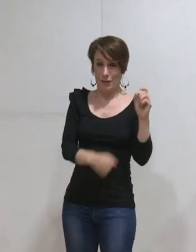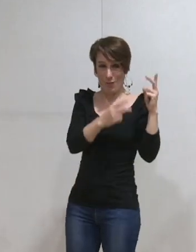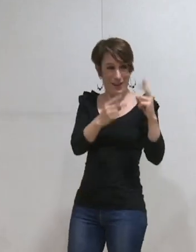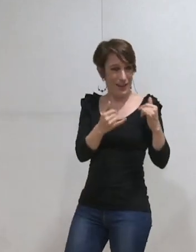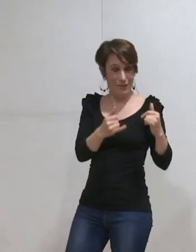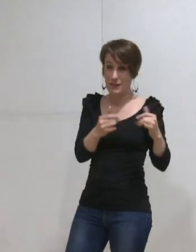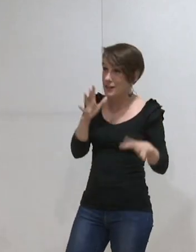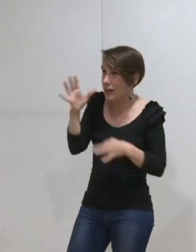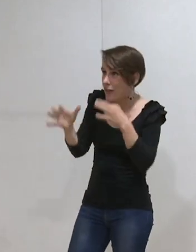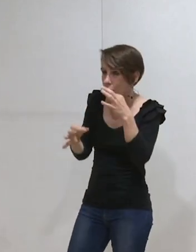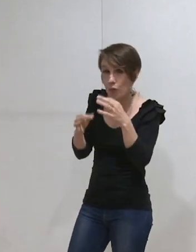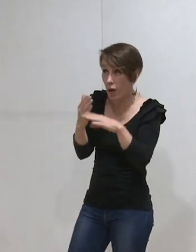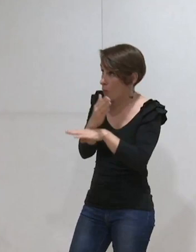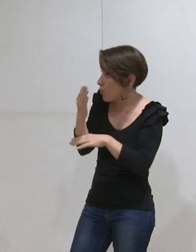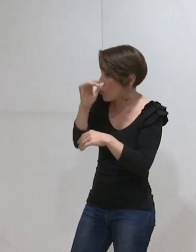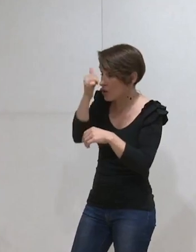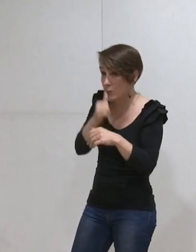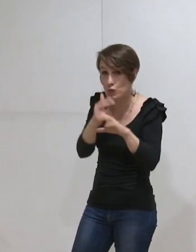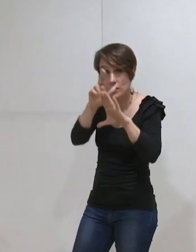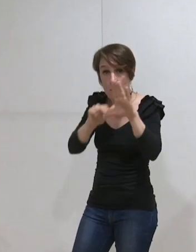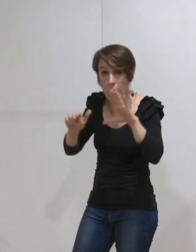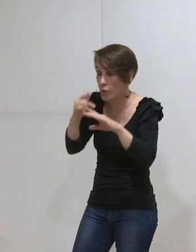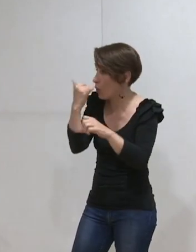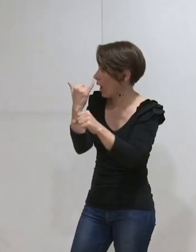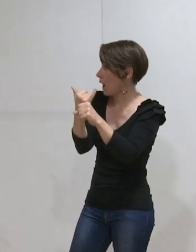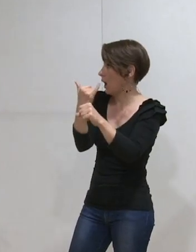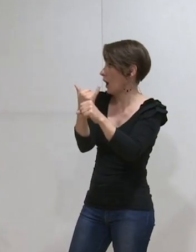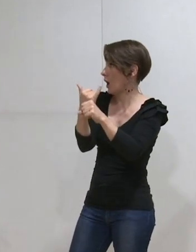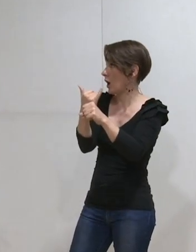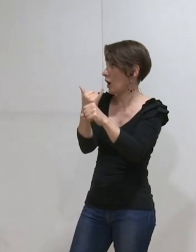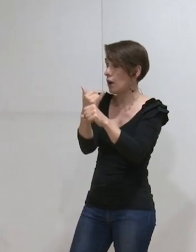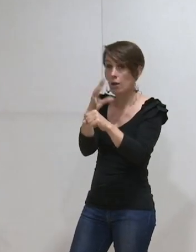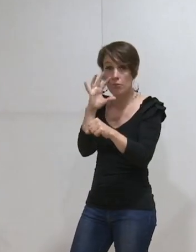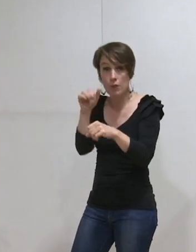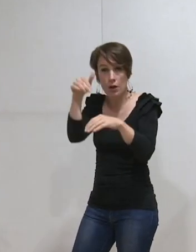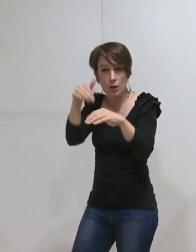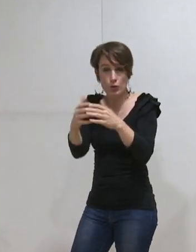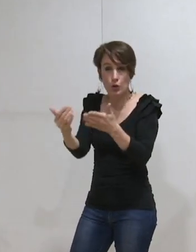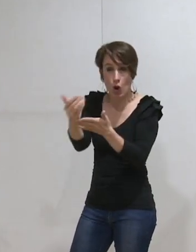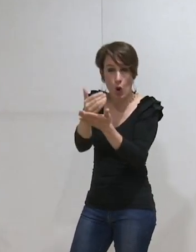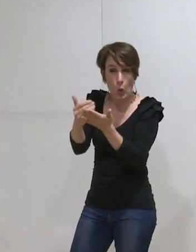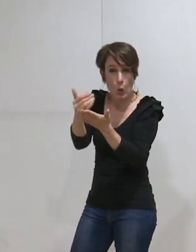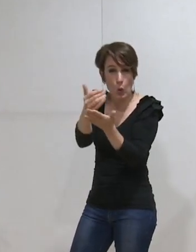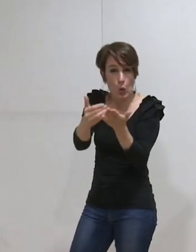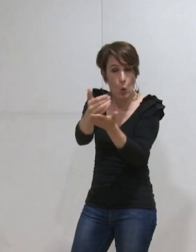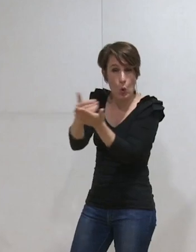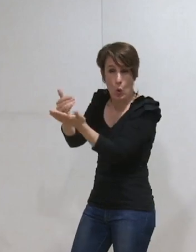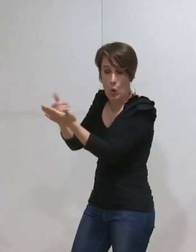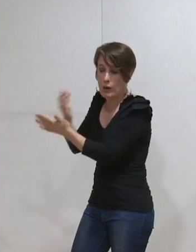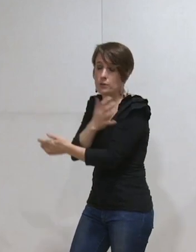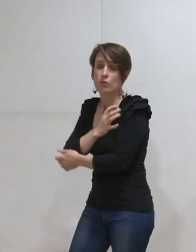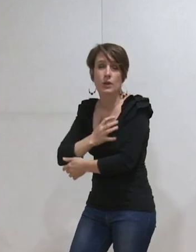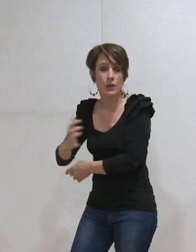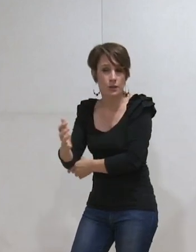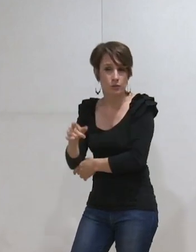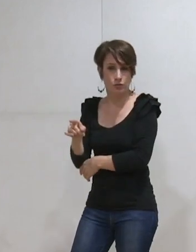et quand il l'a confronté à la richesse des collections de ce musée de peinture à la à la à la tradition de tous les